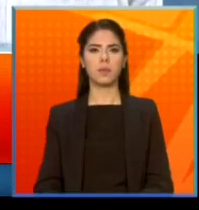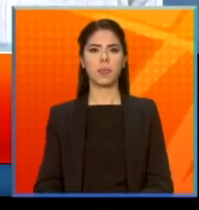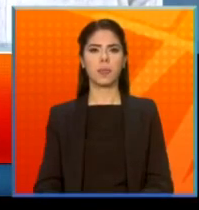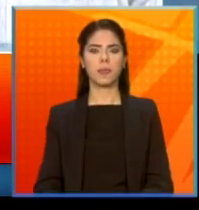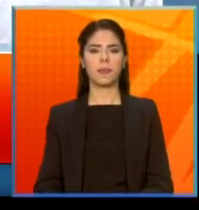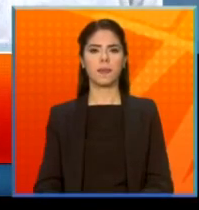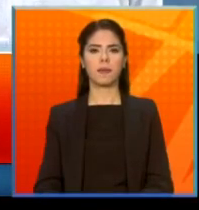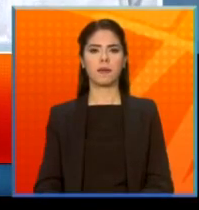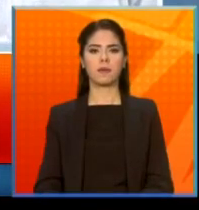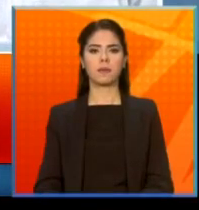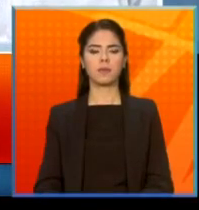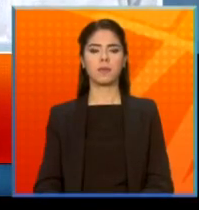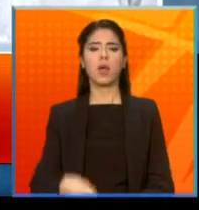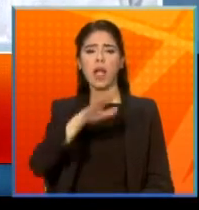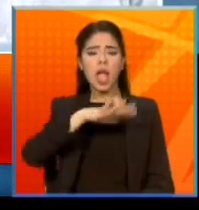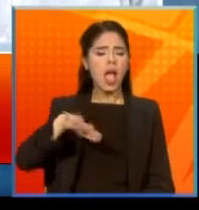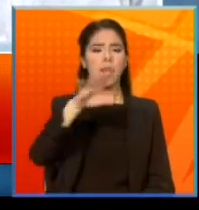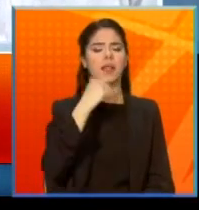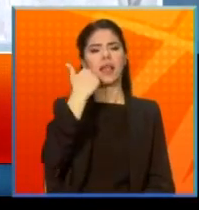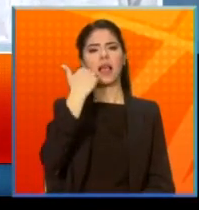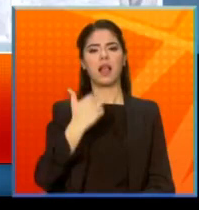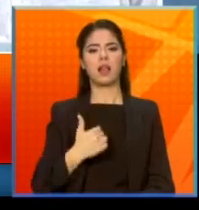kolluyla gezegene gördüm. Bunlar yalan.